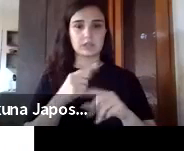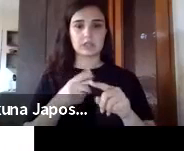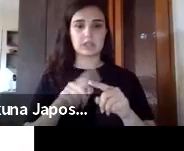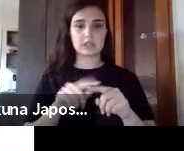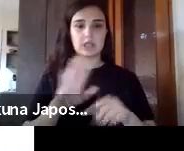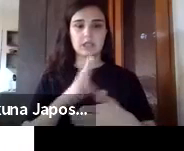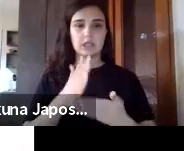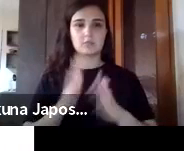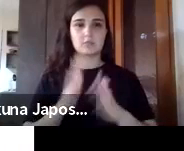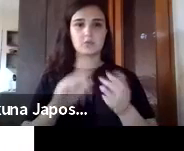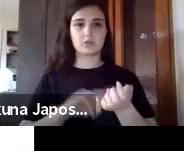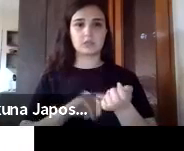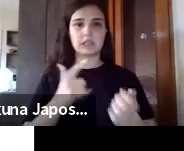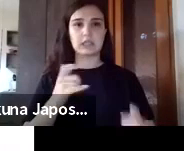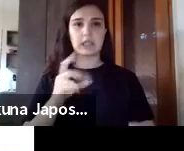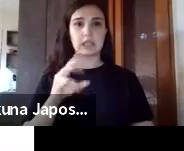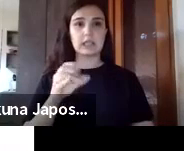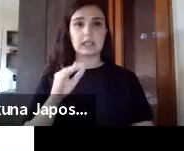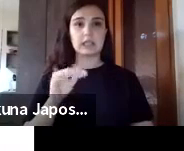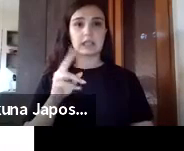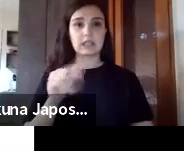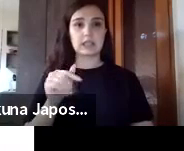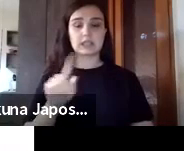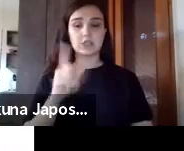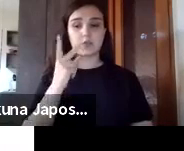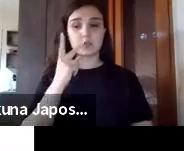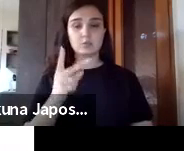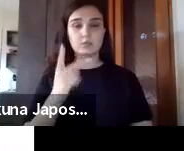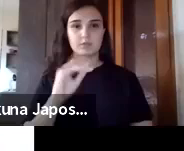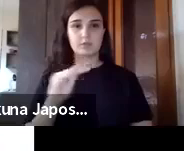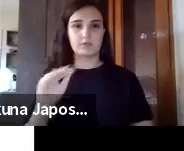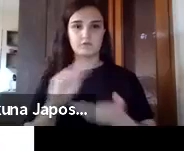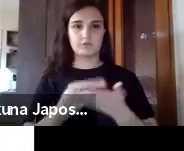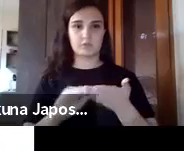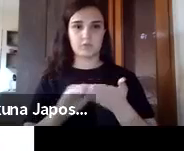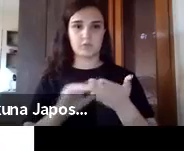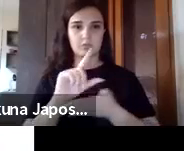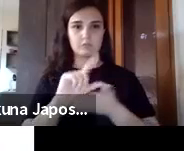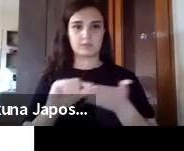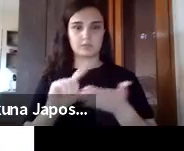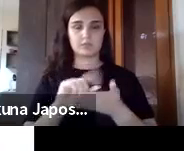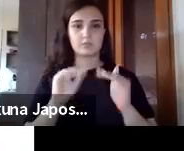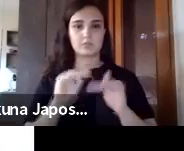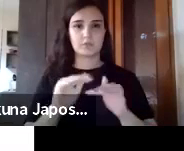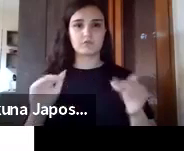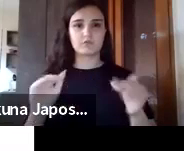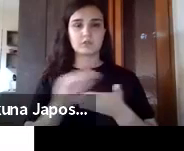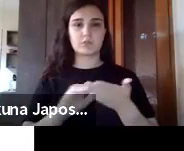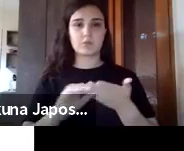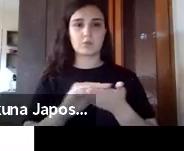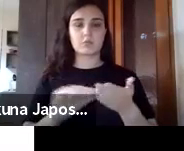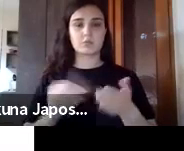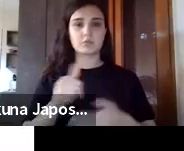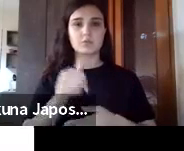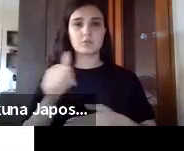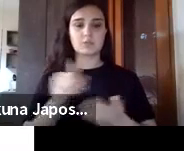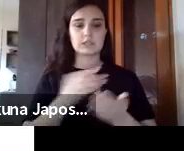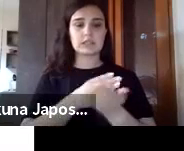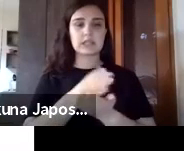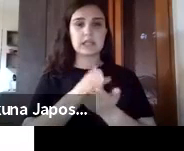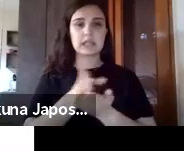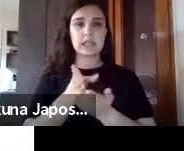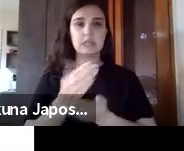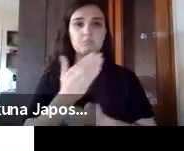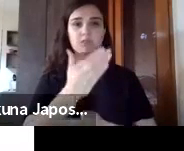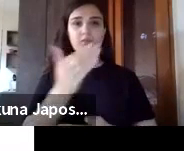მხოლოდ გენეტიკური, ეს არის რასაც უყურებს ბავშვი იმეორებს. ბავშვი იმეორებს როგორც სტრატეგიებს თქვენ